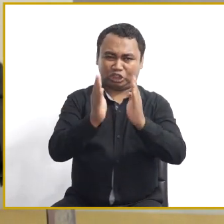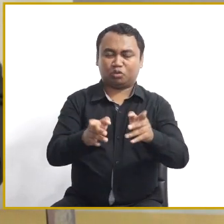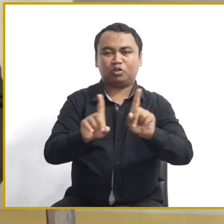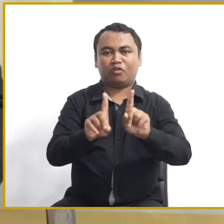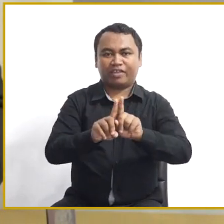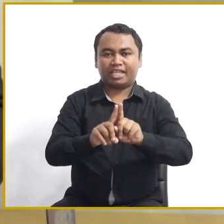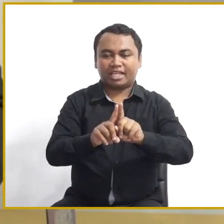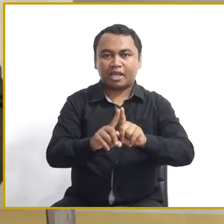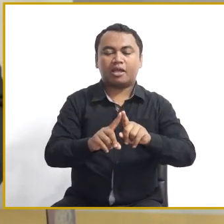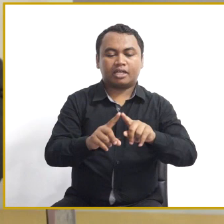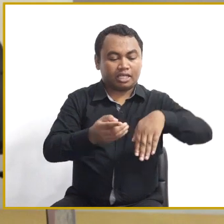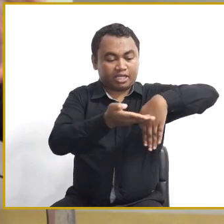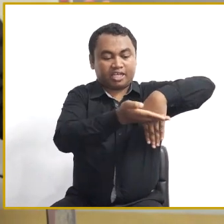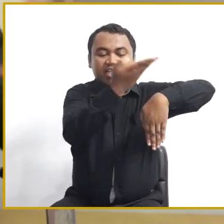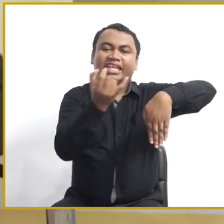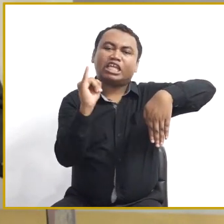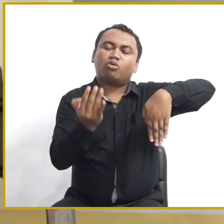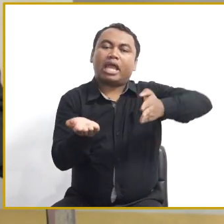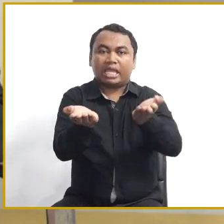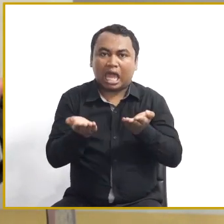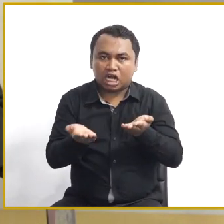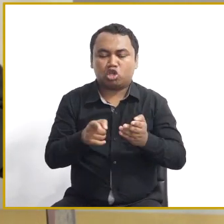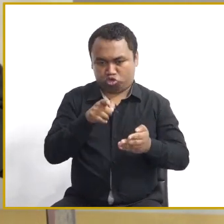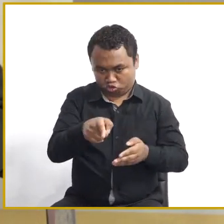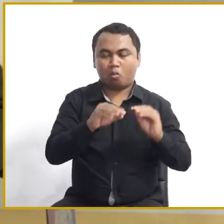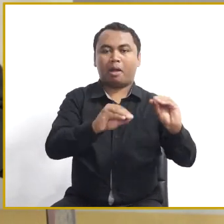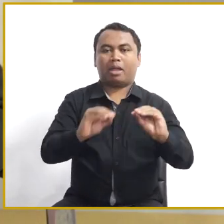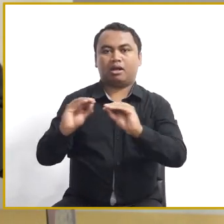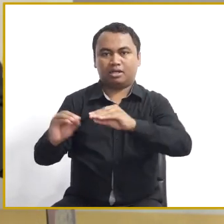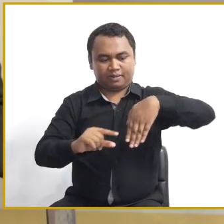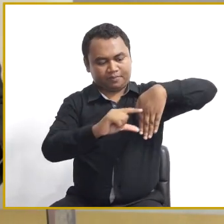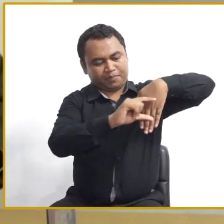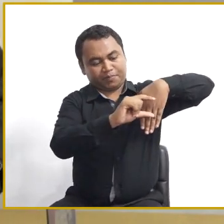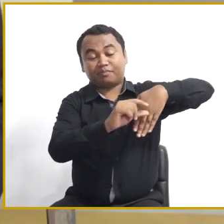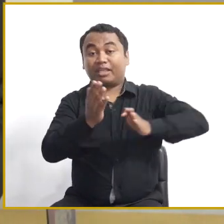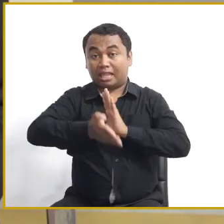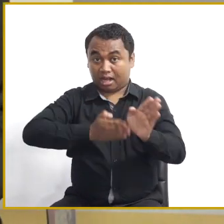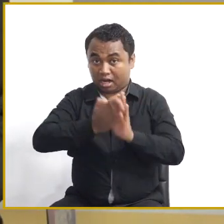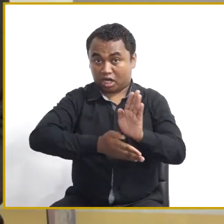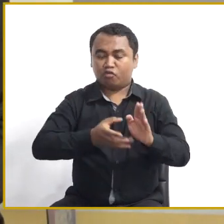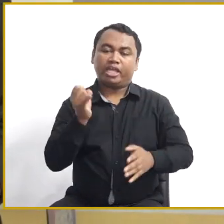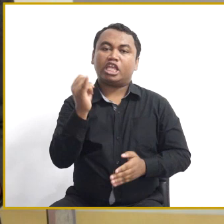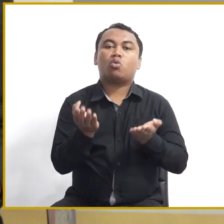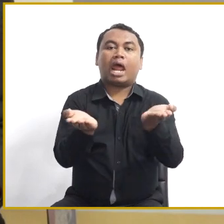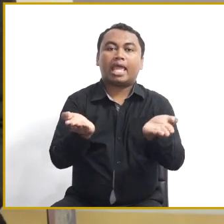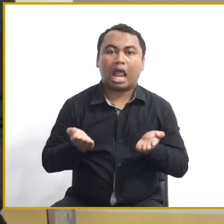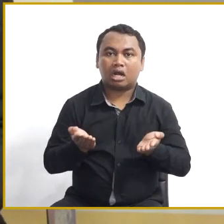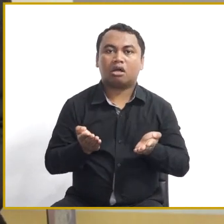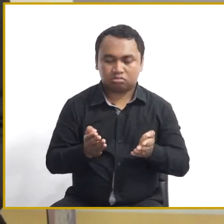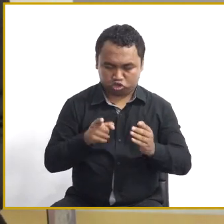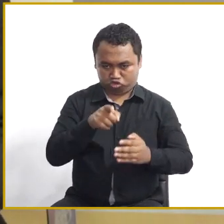tsirairay ny eto Antananarivo ohatra tsy resaka hoe resaka afoko